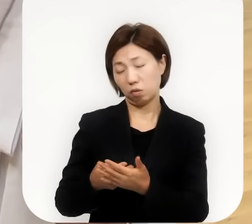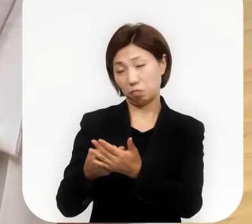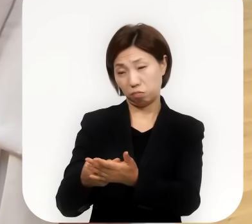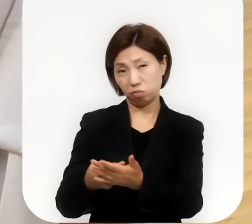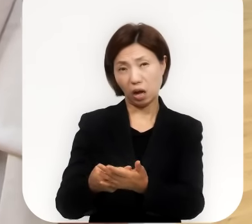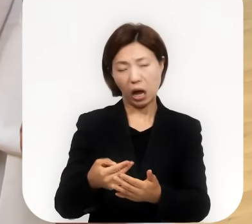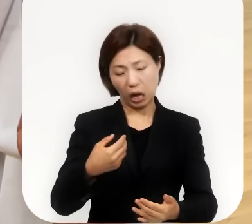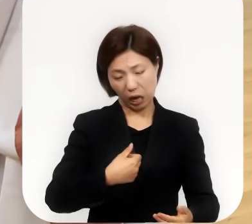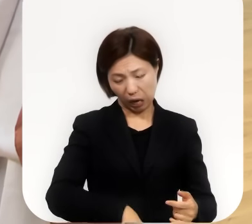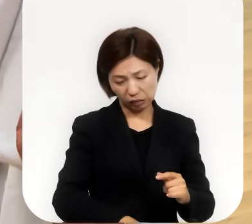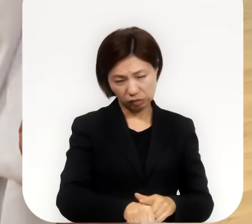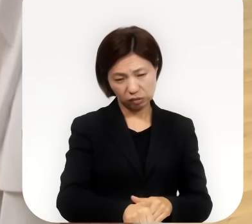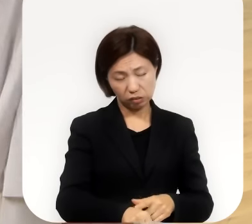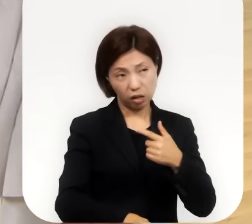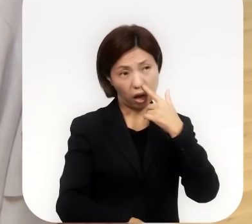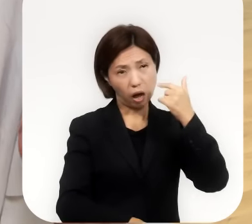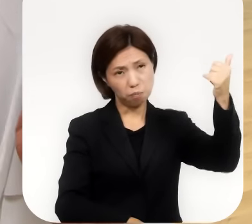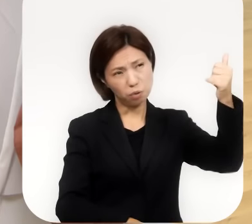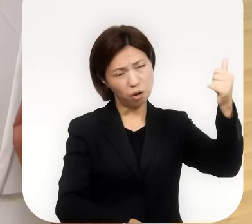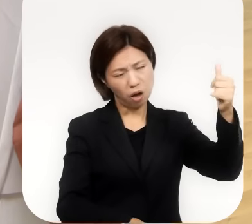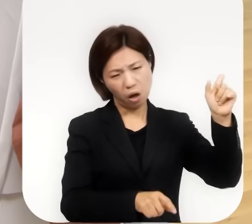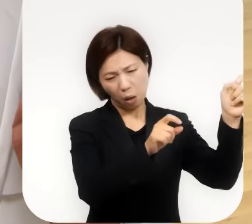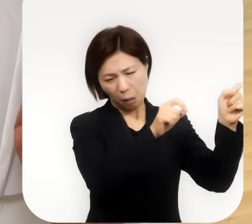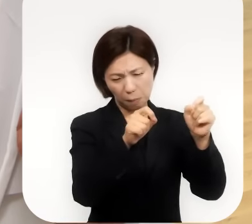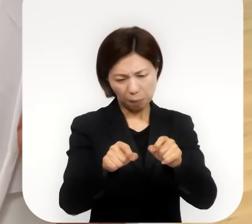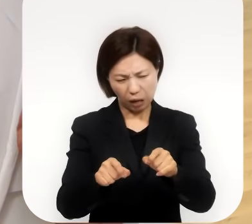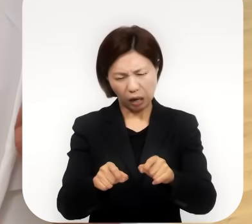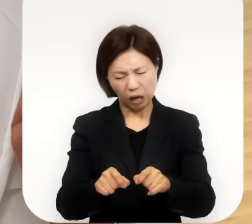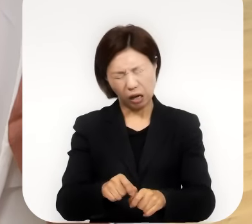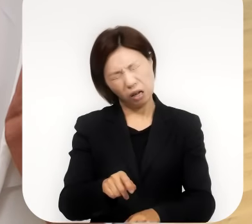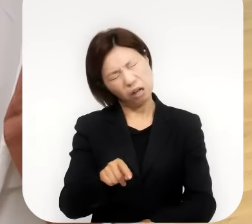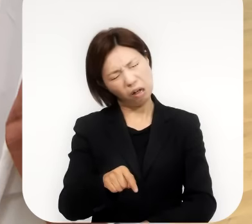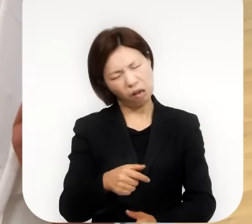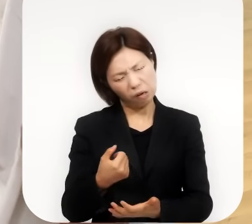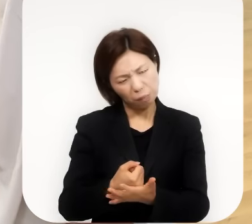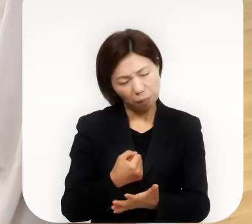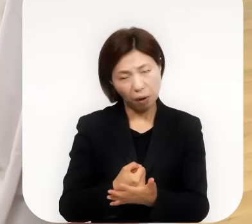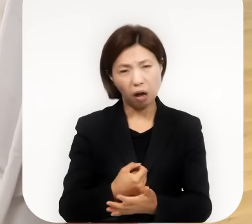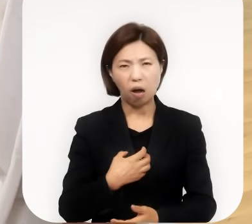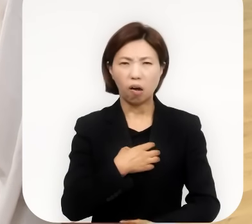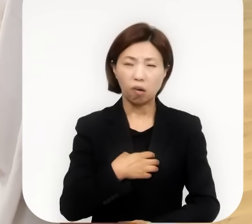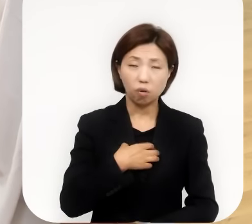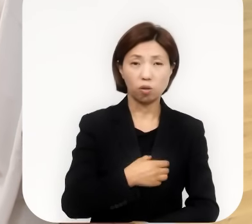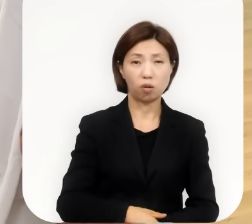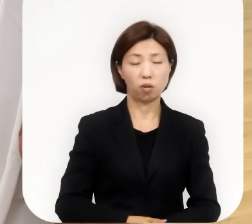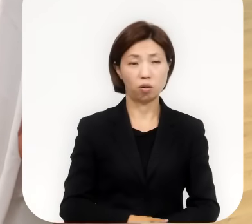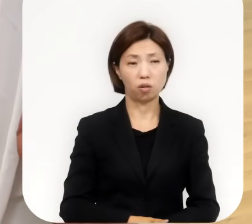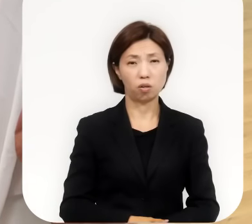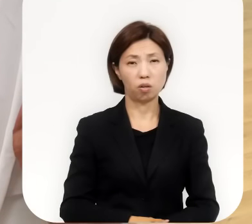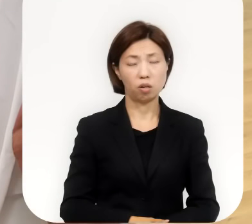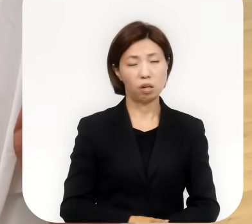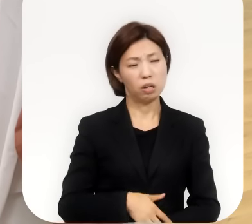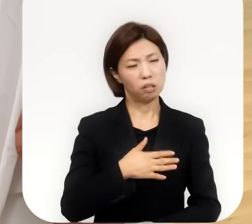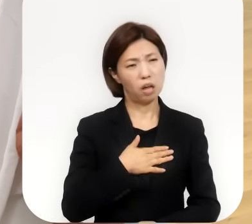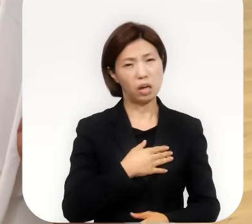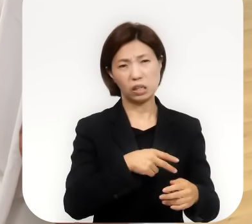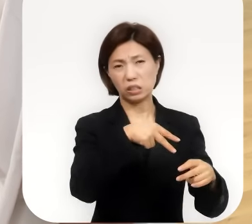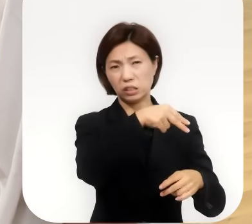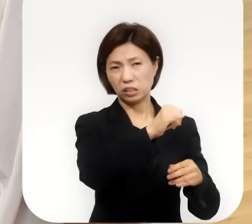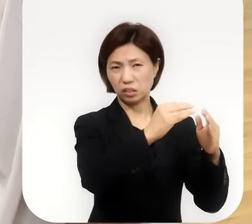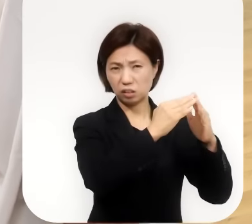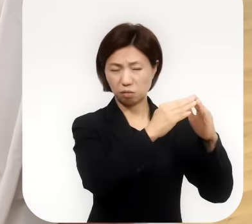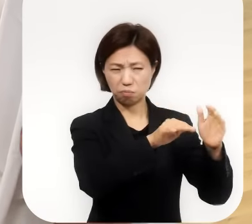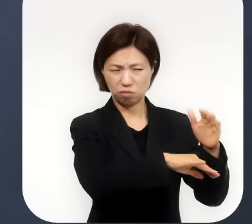되며 마음이 많이 아팠습니다 아들도 저리들과 시대 식구들이 미운 건지 저도 제 마음을 잘 모르겠습니다 어떻게